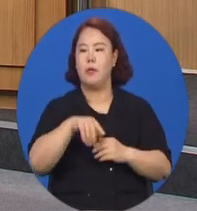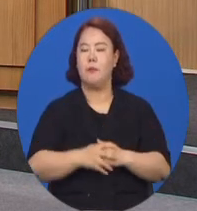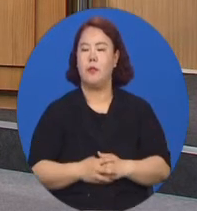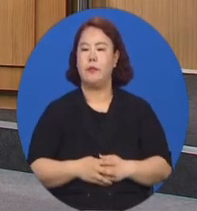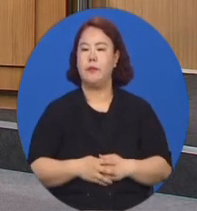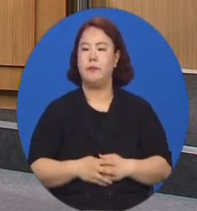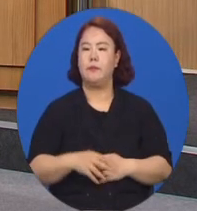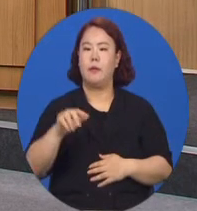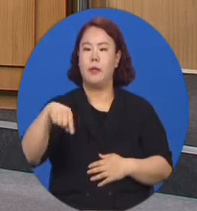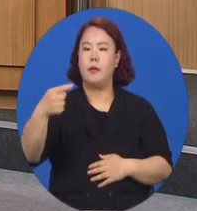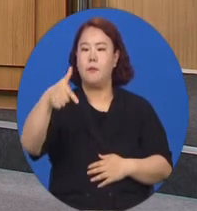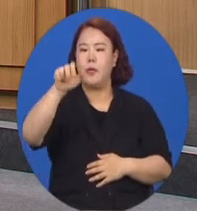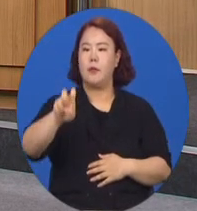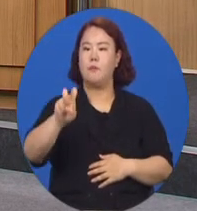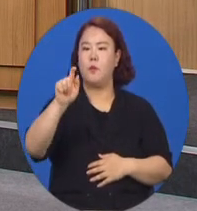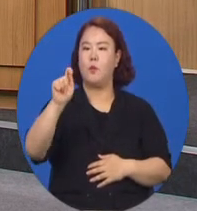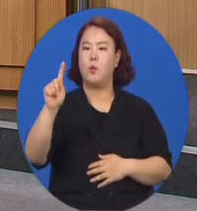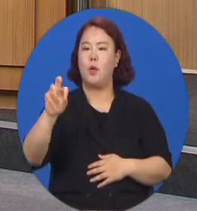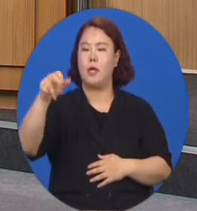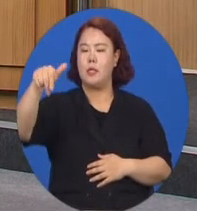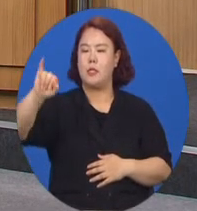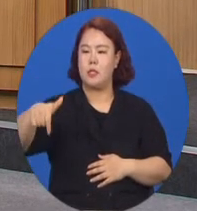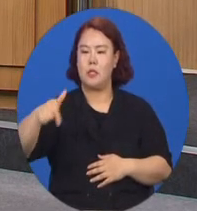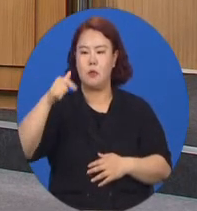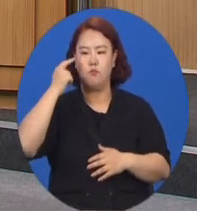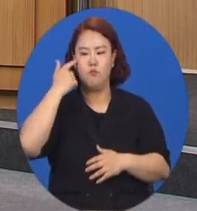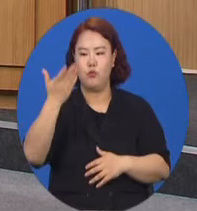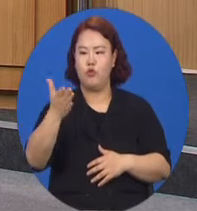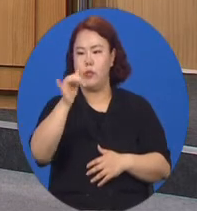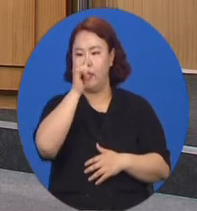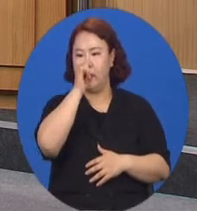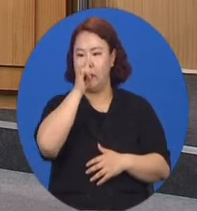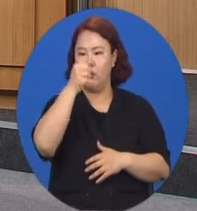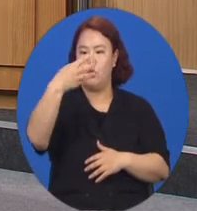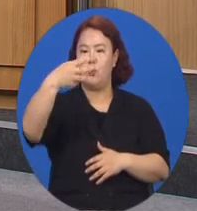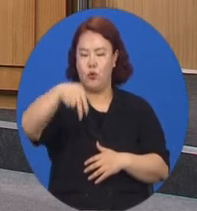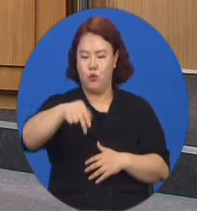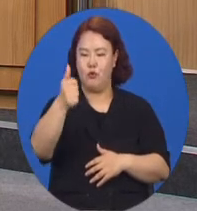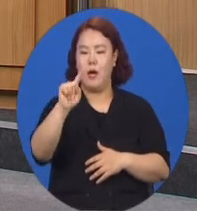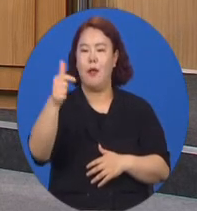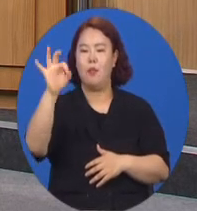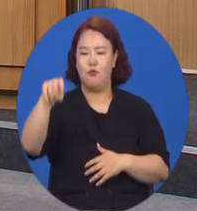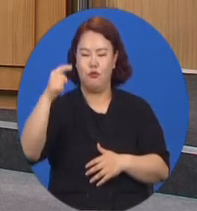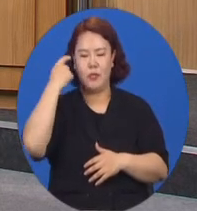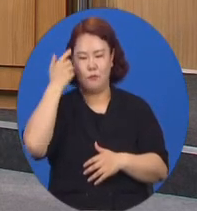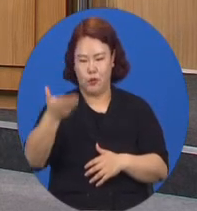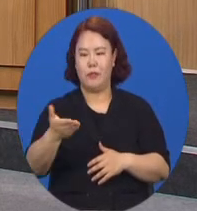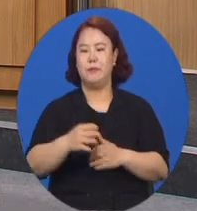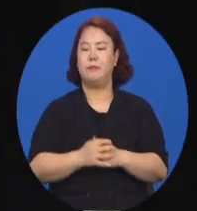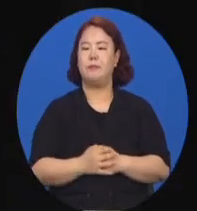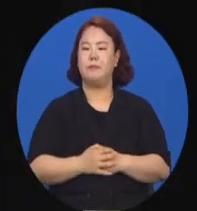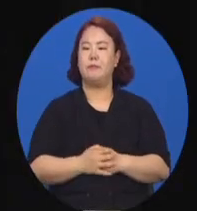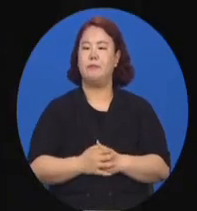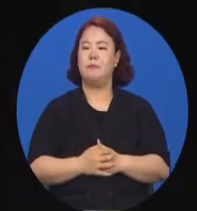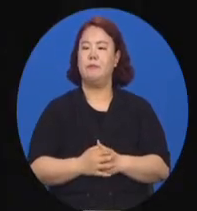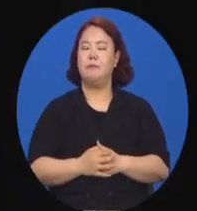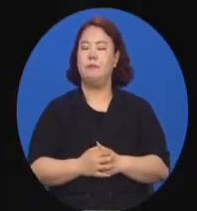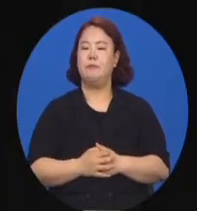이어서 김광직 후보의 질문 차례입니다. 어떤 후보께 질문하시겠습니까? 네, 유한호 후보님께 질문 드리겠습니다. 네.